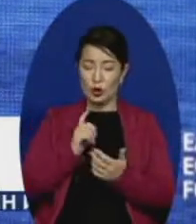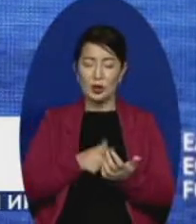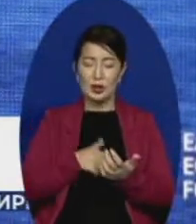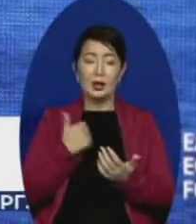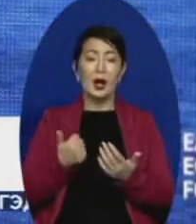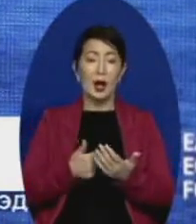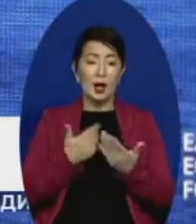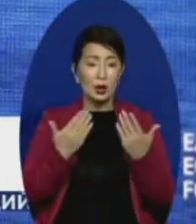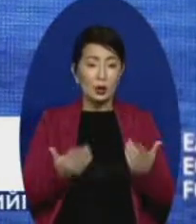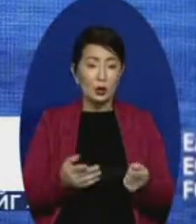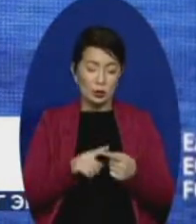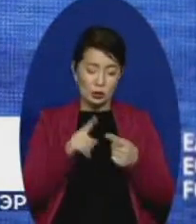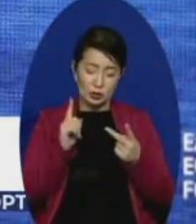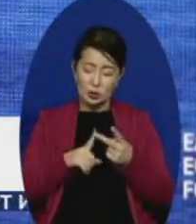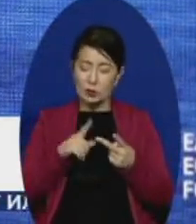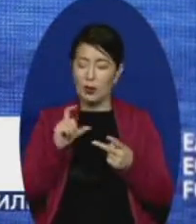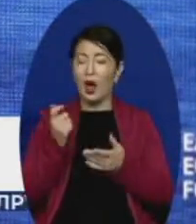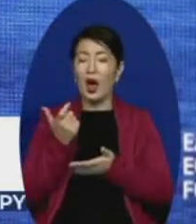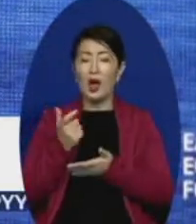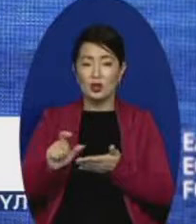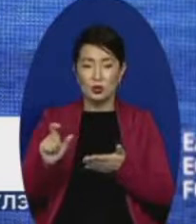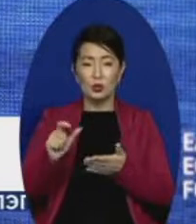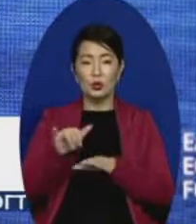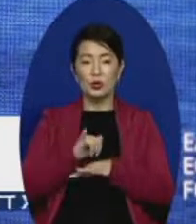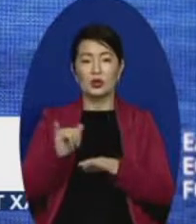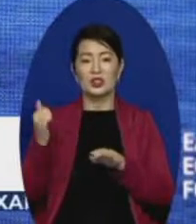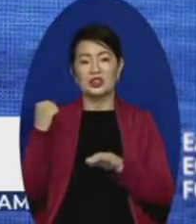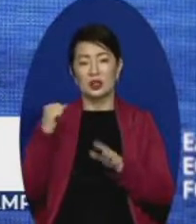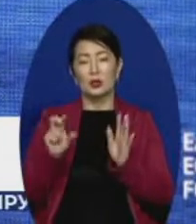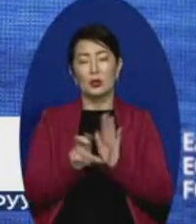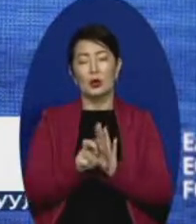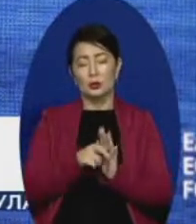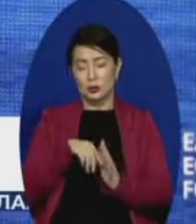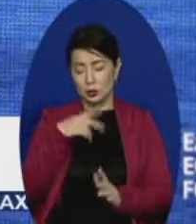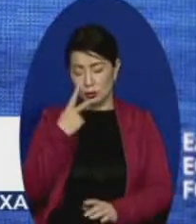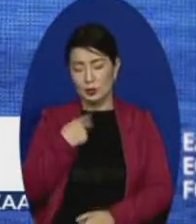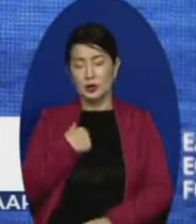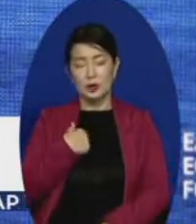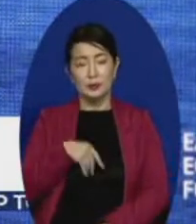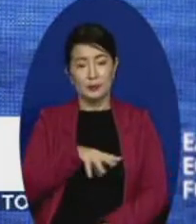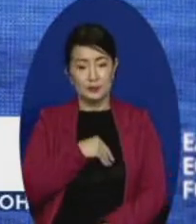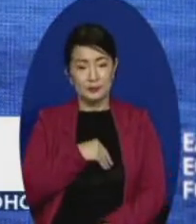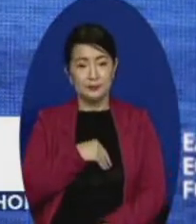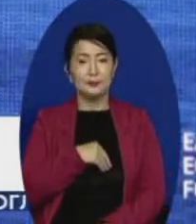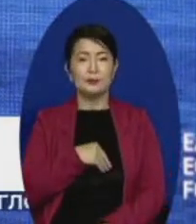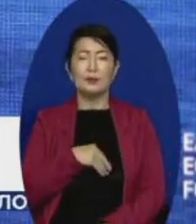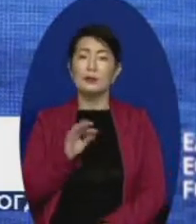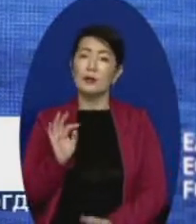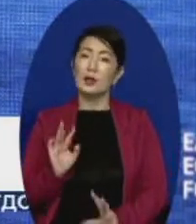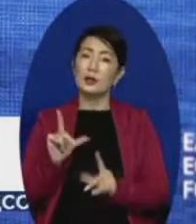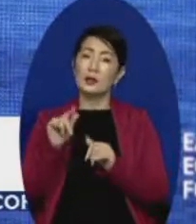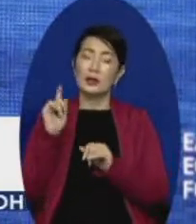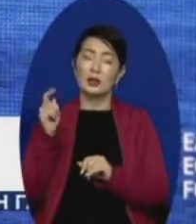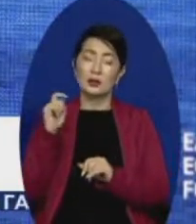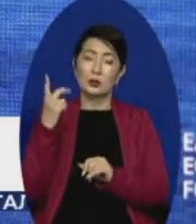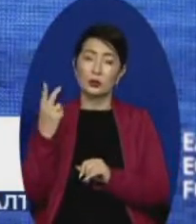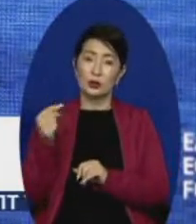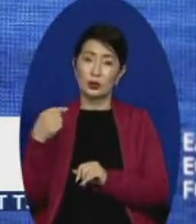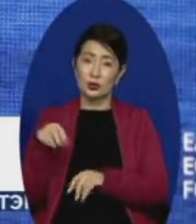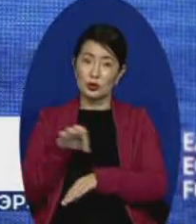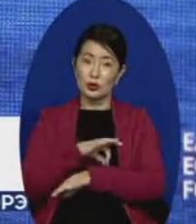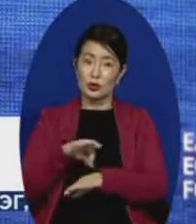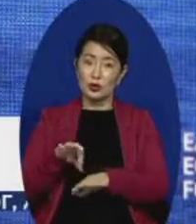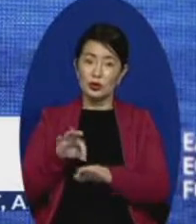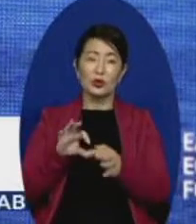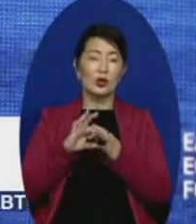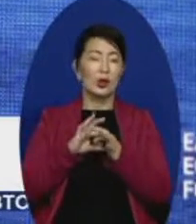хангаж зогсохгүй эрчим хүчний экспортлогч улс болох юм одоо бүрэн боломжтой гэж бидний хувьд үзэж байгаа. За сэргээх эрчим хүчний төслүүдийн хувьд